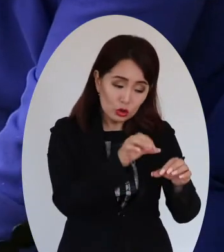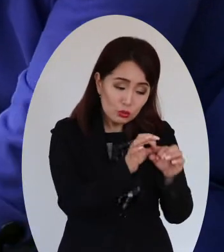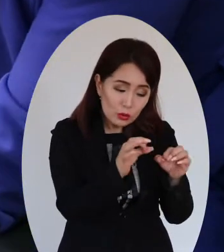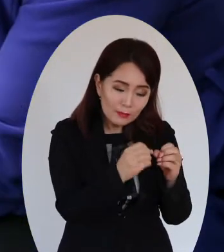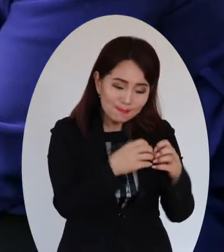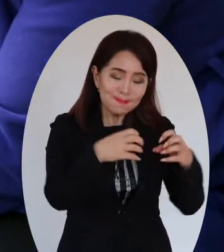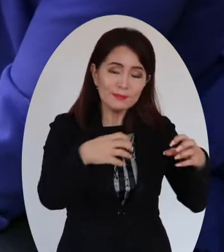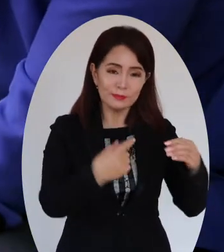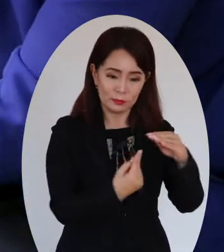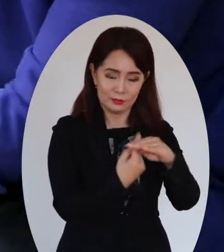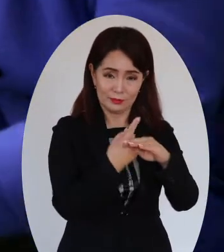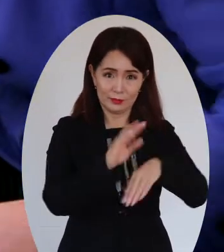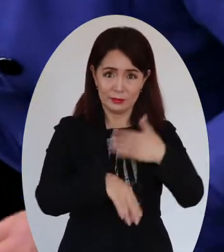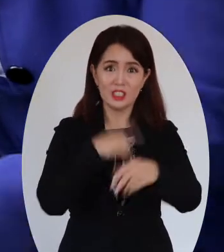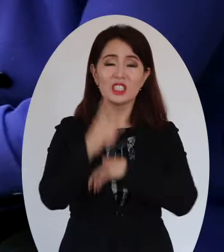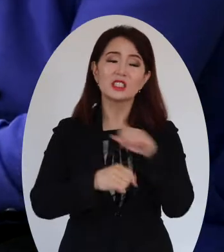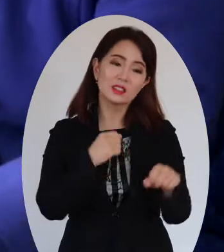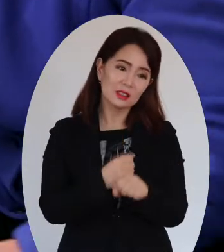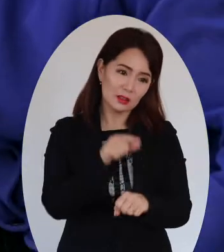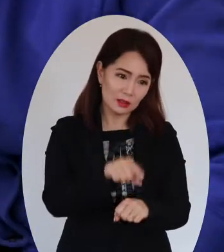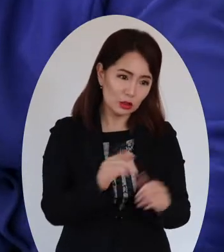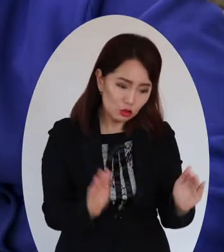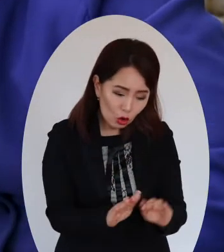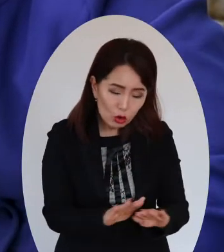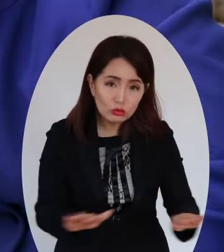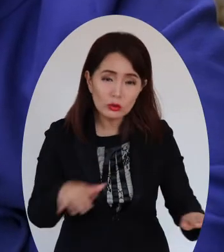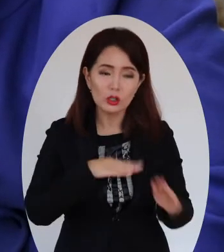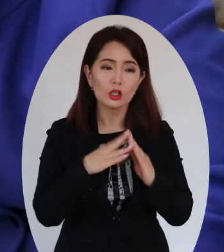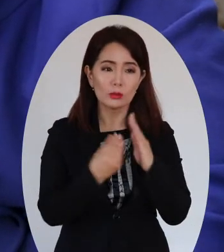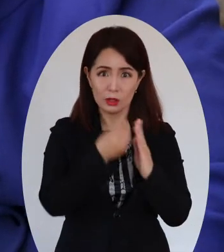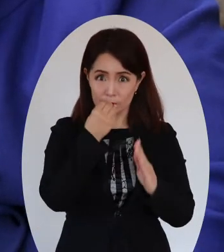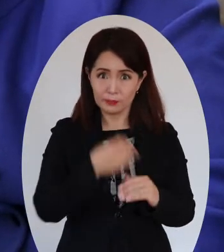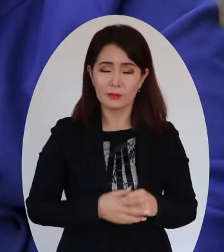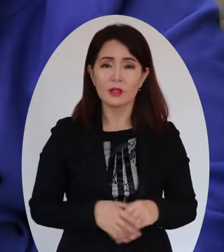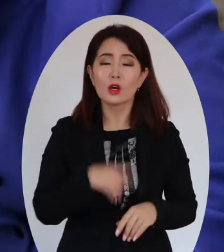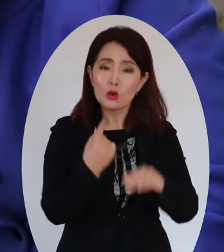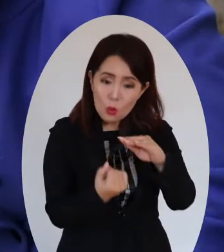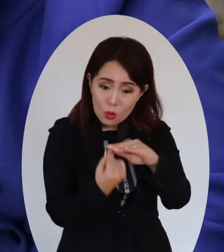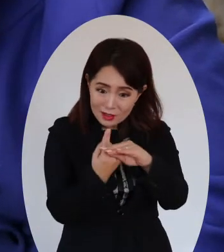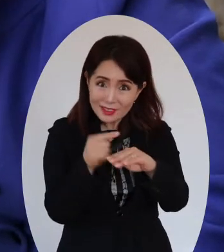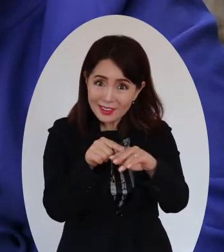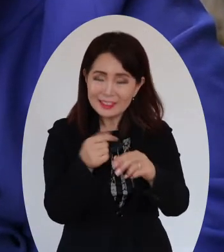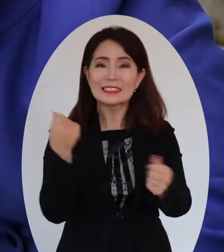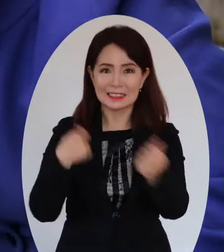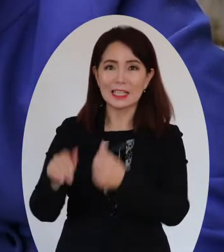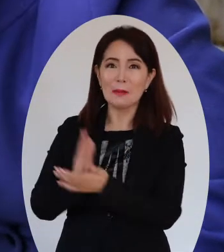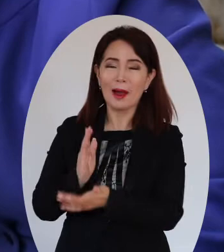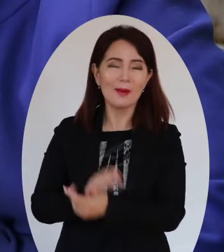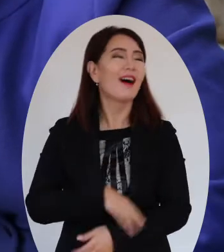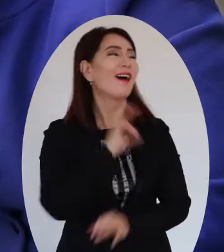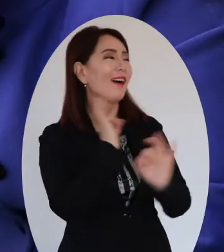одоо ингээд жилдээ нэг ийм баг зэрэг тарьчаад өрхтөө хэрэглээ. Тэгээ үсгээгээ зарж байгаа шүү дээ. Үсгээгээ зарж байгаа бас орлого олж байгаа